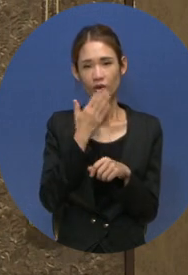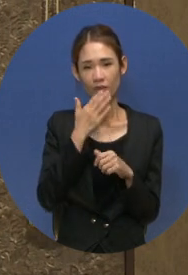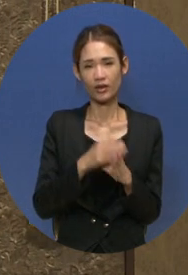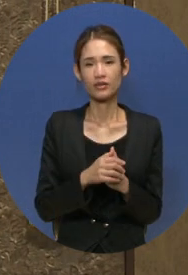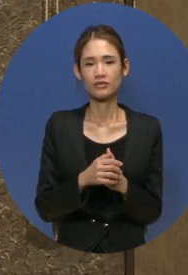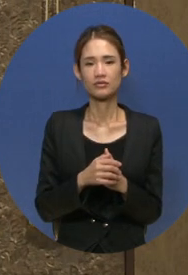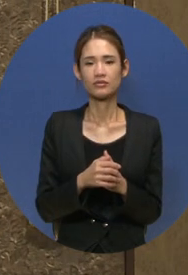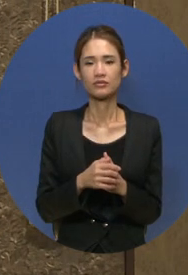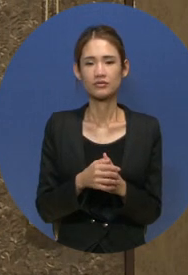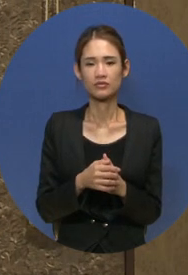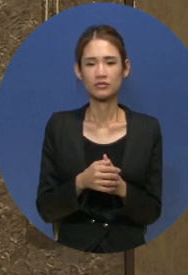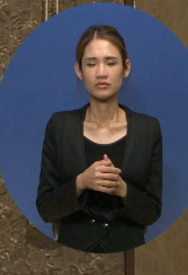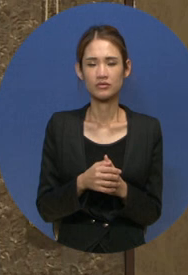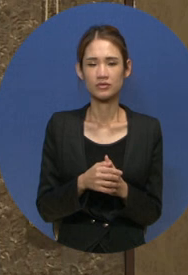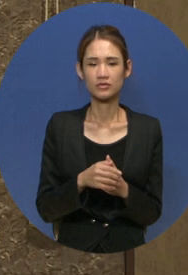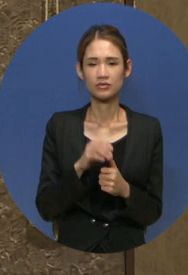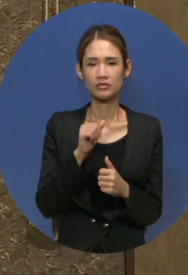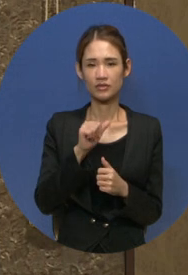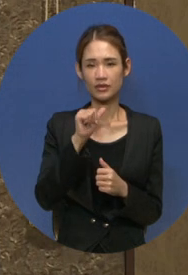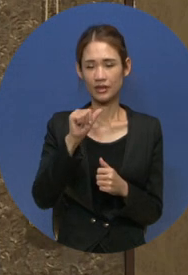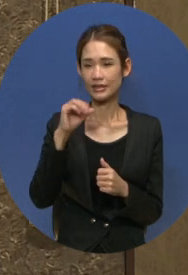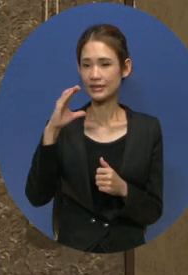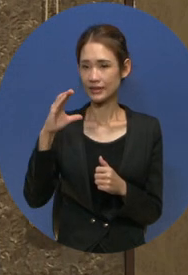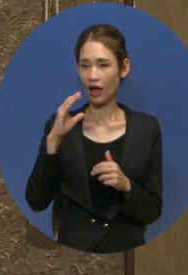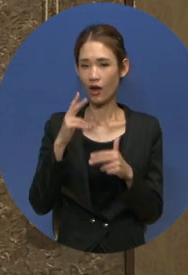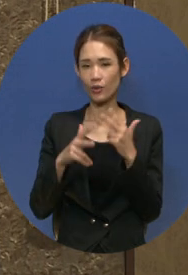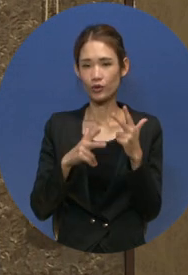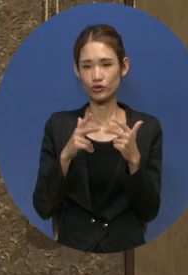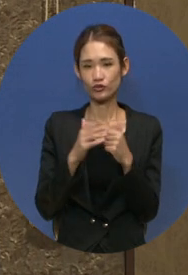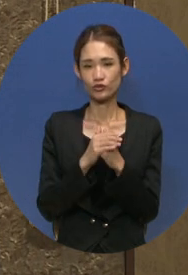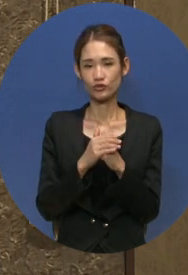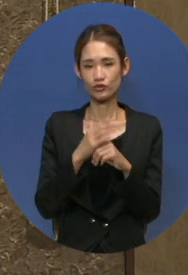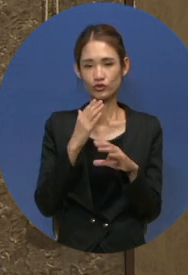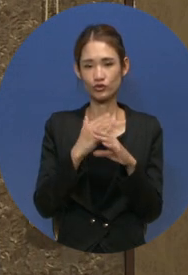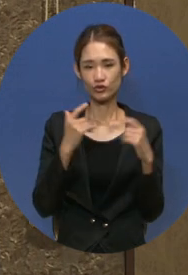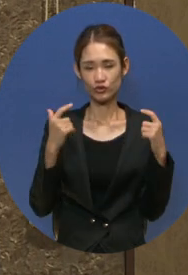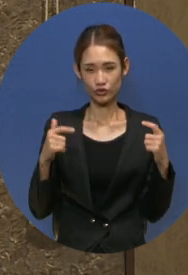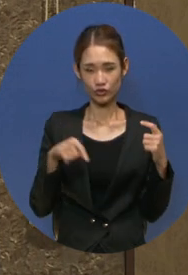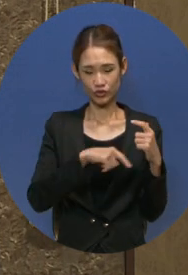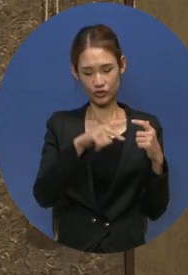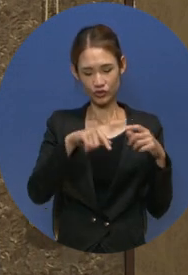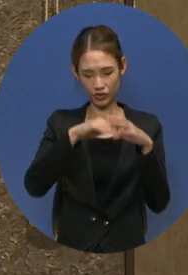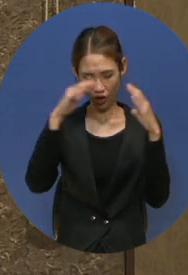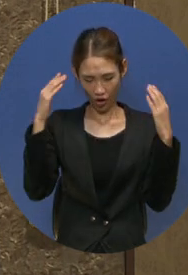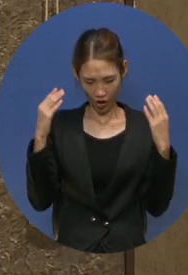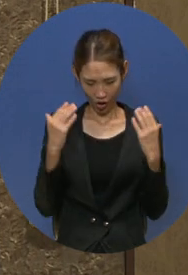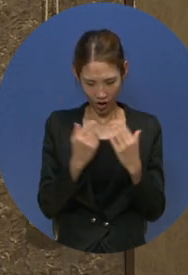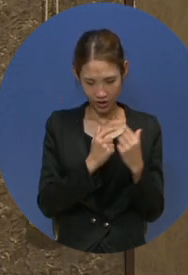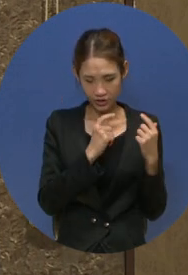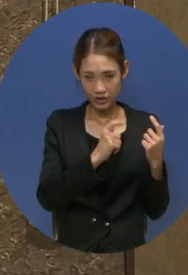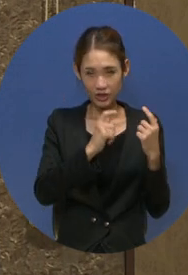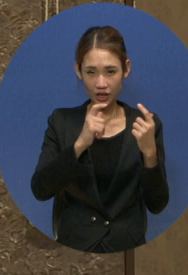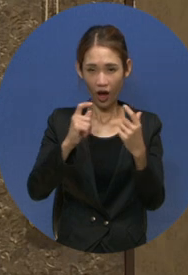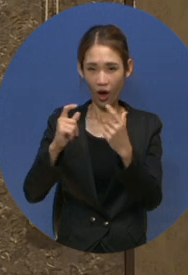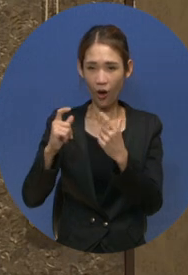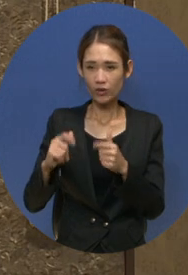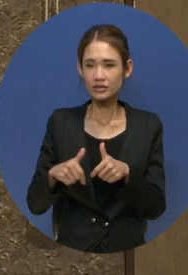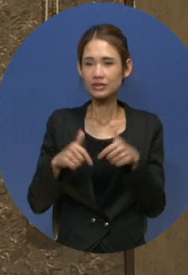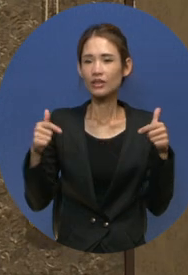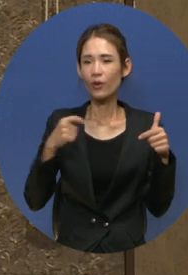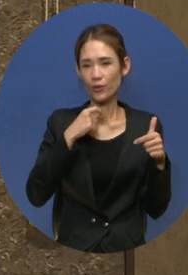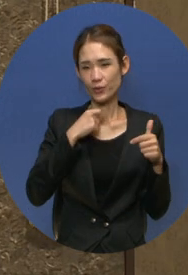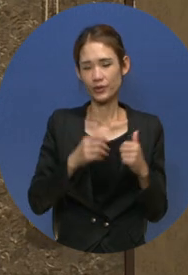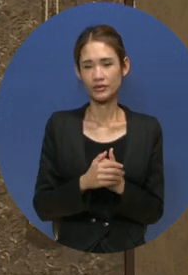있는 거죠. 예. 그래서 저희는 이런 AAC 사업을 이 중국 그 전체 지역으로 좀 확장하고